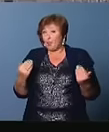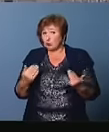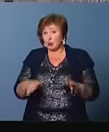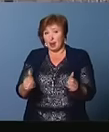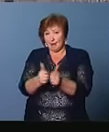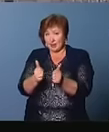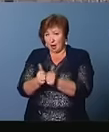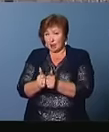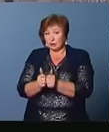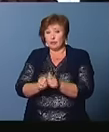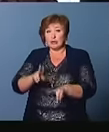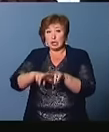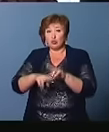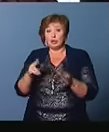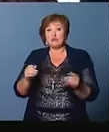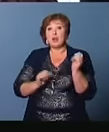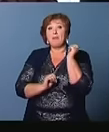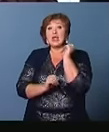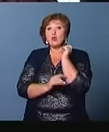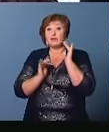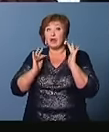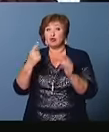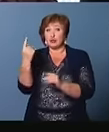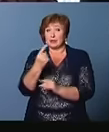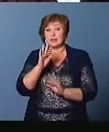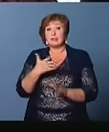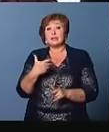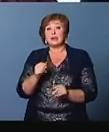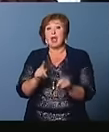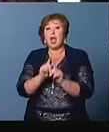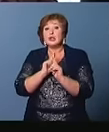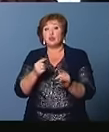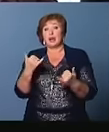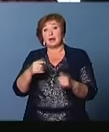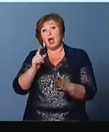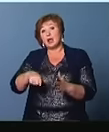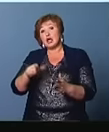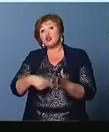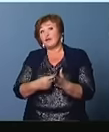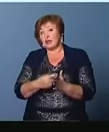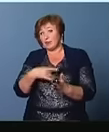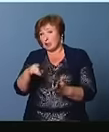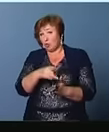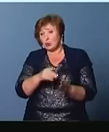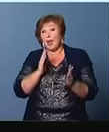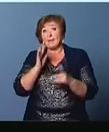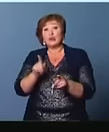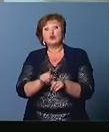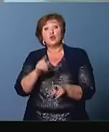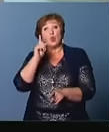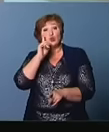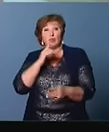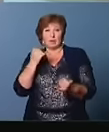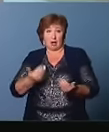застройка. Сегодня Березовая роща практически единственное близкое место досуга для горожан в этом районе. Парк должен стать удобным для жителей